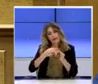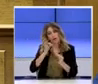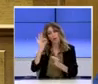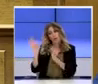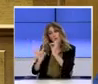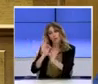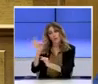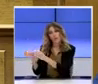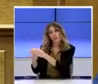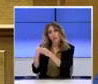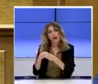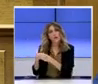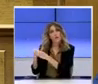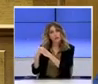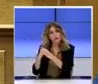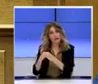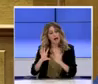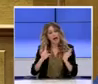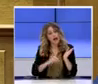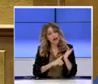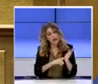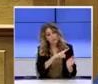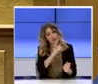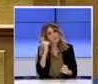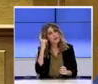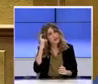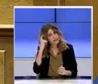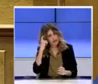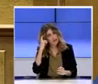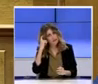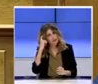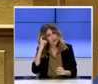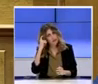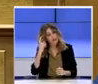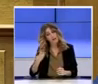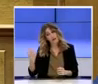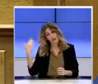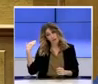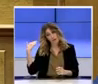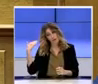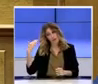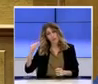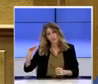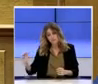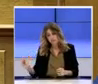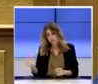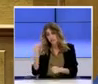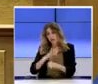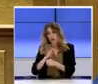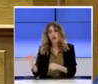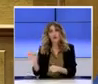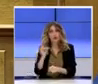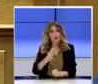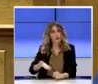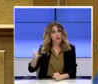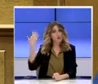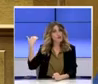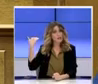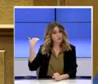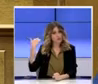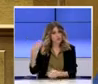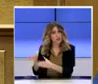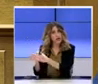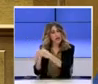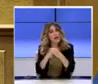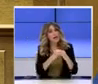κόμματα, από το ξέσπασμα αυτής της πρωτοφανούς διαδικασίας, δεν χαρακτηρίστηκε